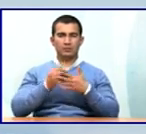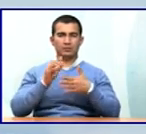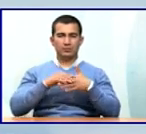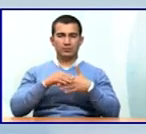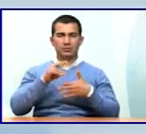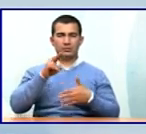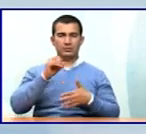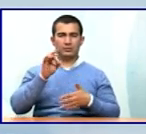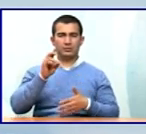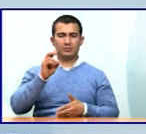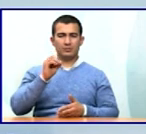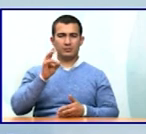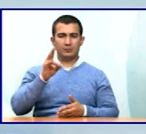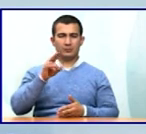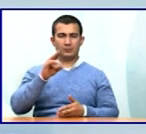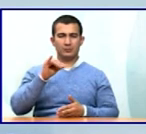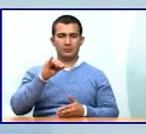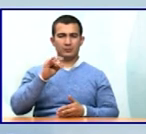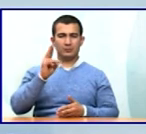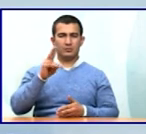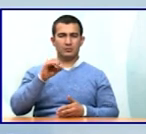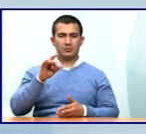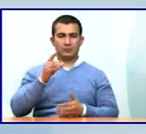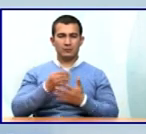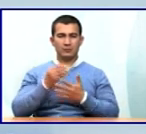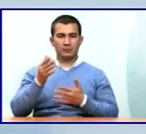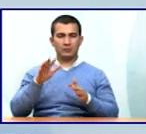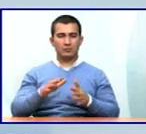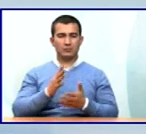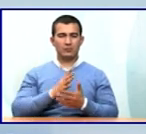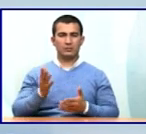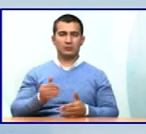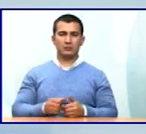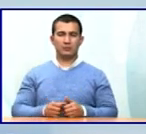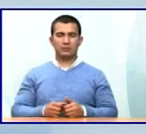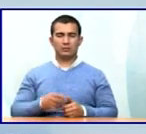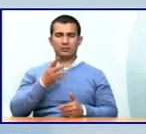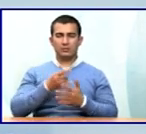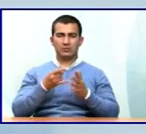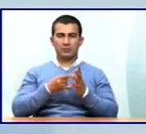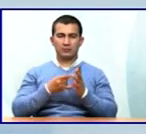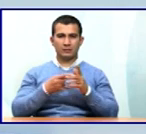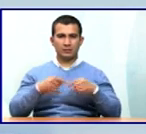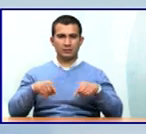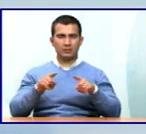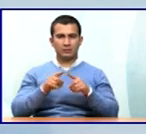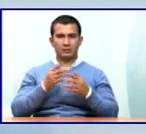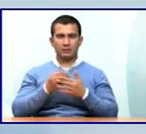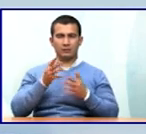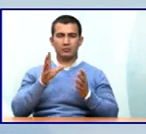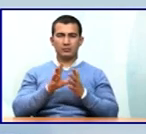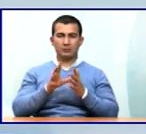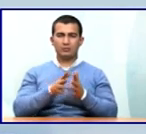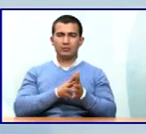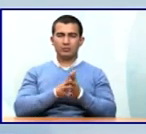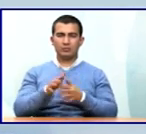yo'nalgan. Mana bu bosh barmog'imiz esa mana shu magnit maydonning to'kli o'tkazgichga